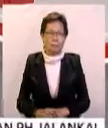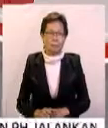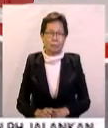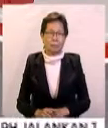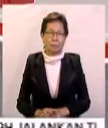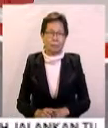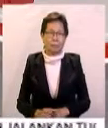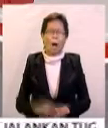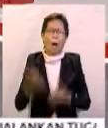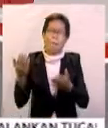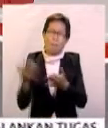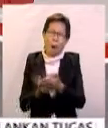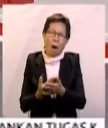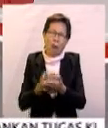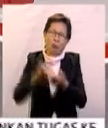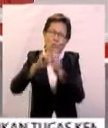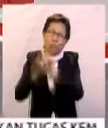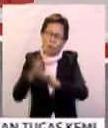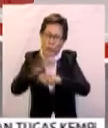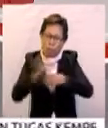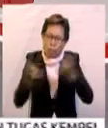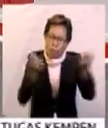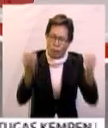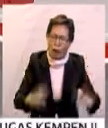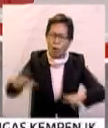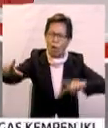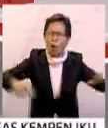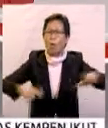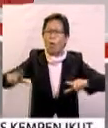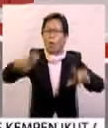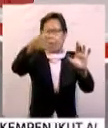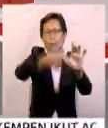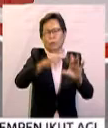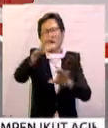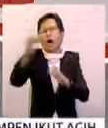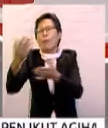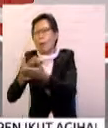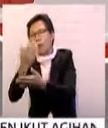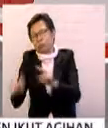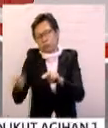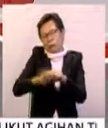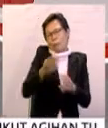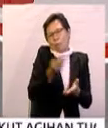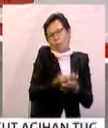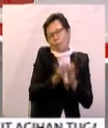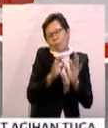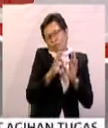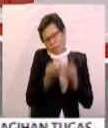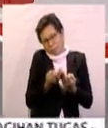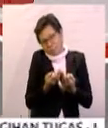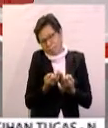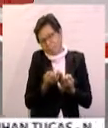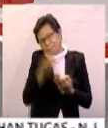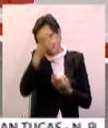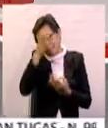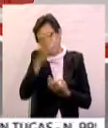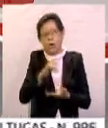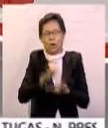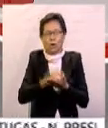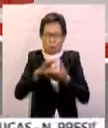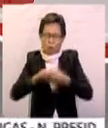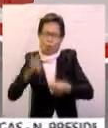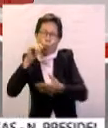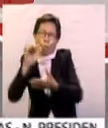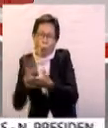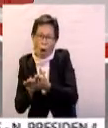arwah baru sebulan bertukar kerja sebagai pemandu Lori tangki di Syarikat baharu bagi Menambah pendapatan keluarga itu cerita